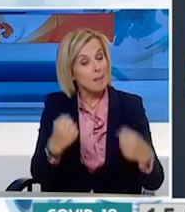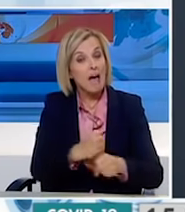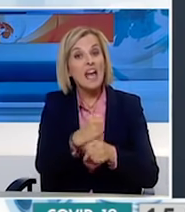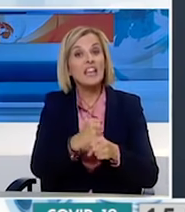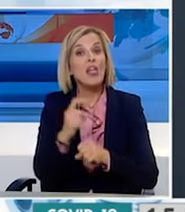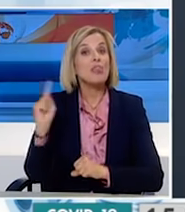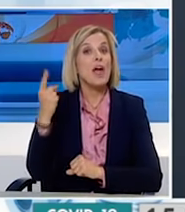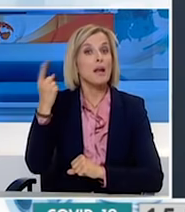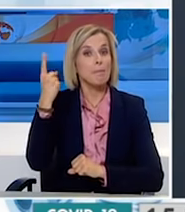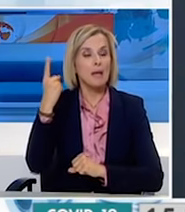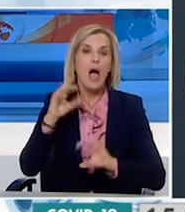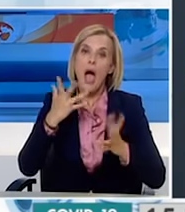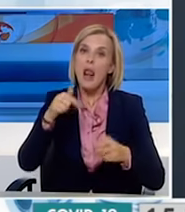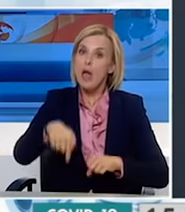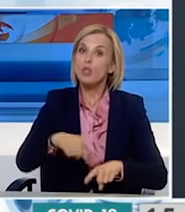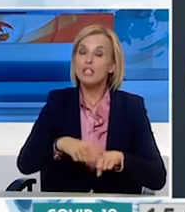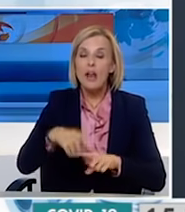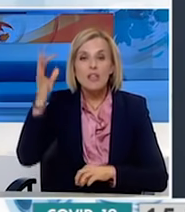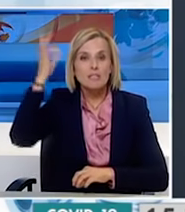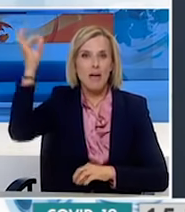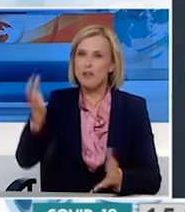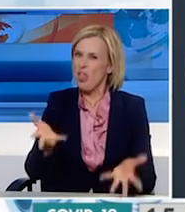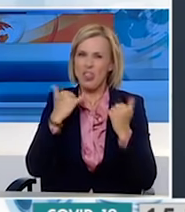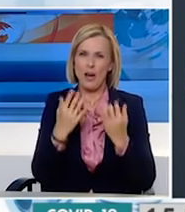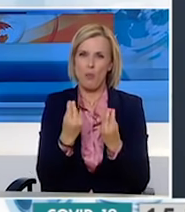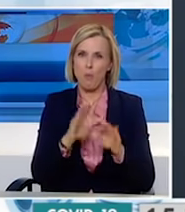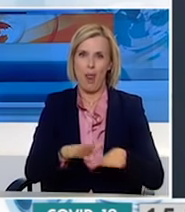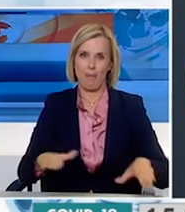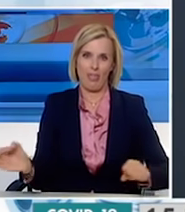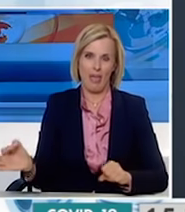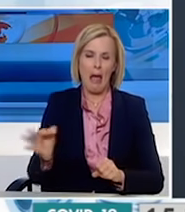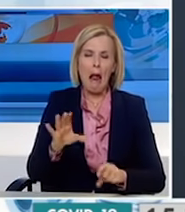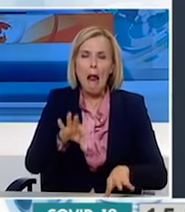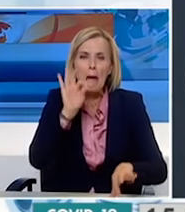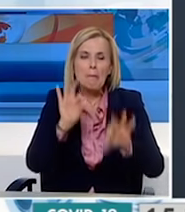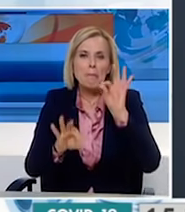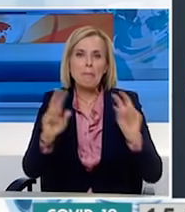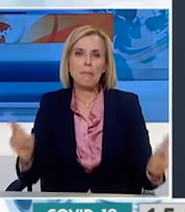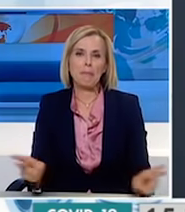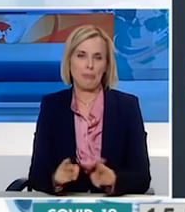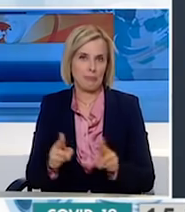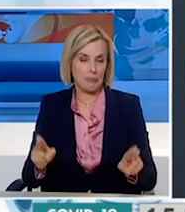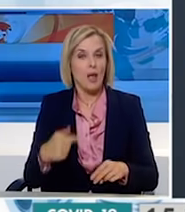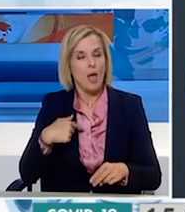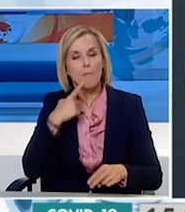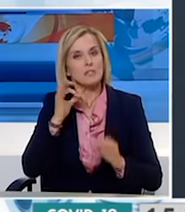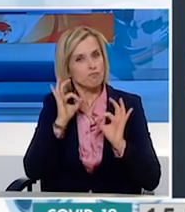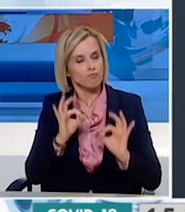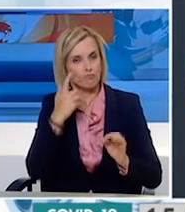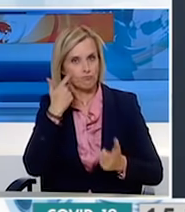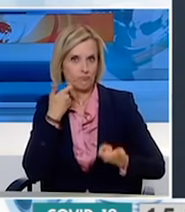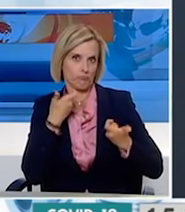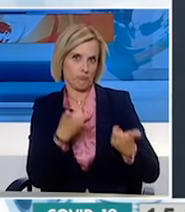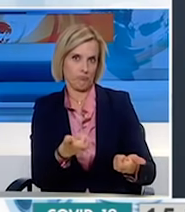Είναι πολύ σπάνιο στην πατρίδα μας, δεν έχουμε πολλά περιστατικά από αυτή την νόσο, ελάχιστα είναι, και θα παραμείνουμε σε επαγρύπνηση, αλλά